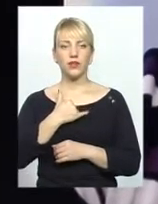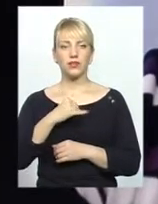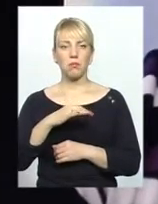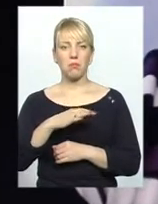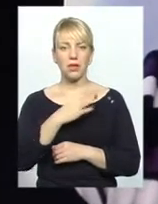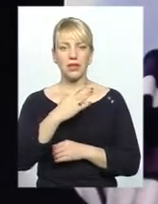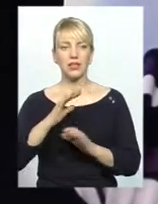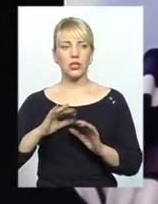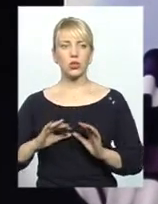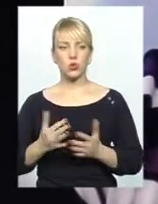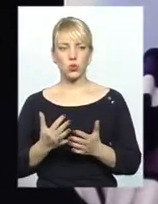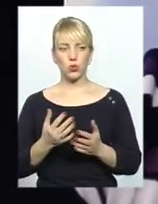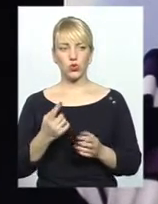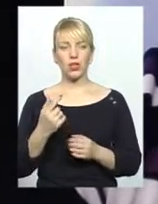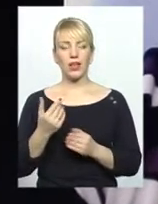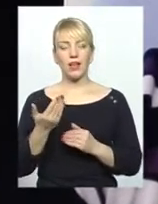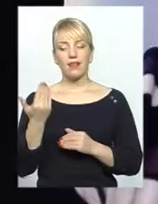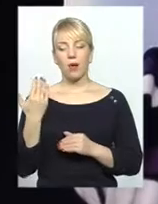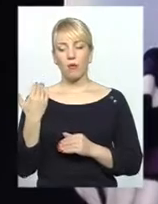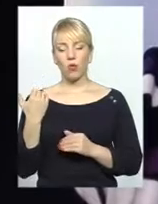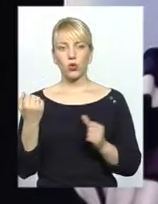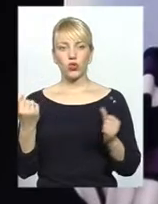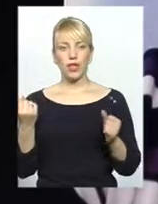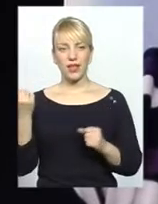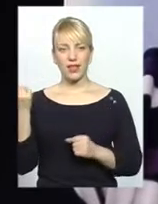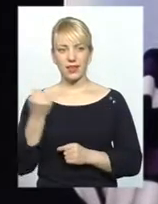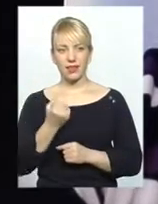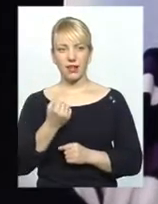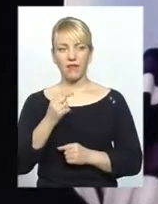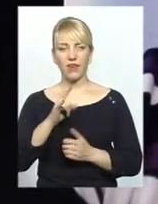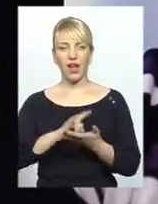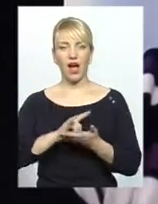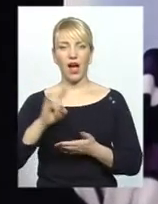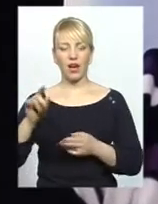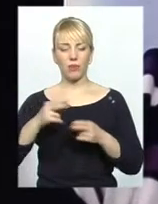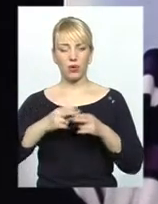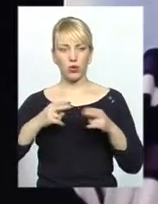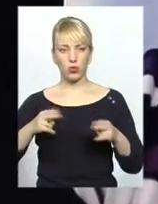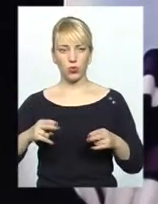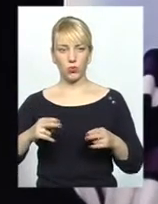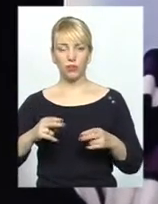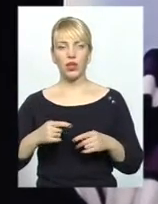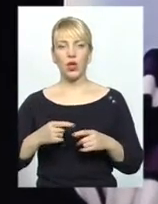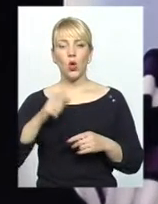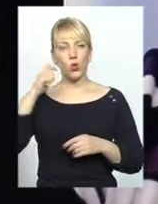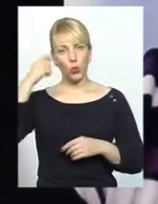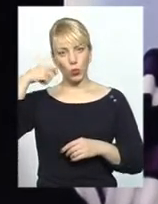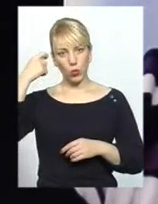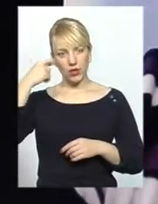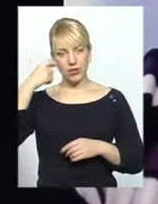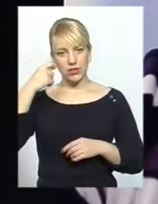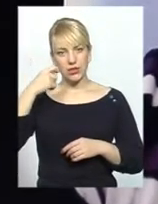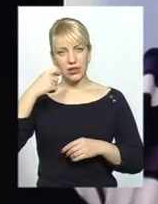У нас недавно був случай, буквально на прошлой неделе был случай в аэропорту Бен-Гурион. Значит,